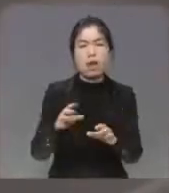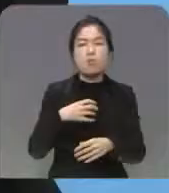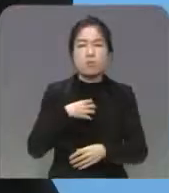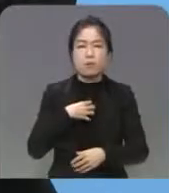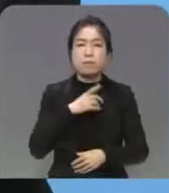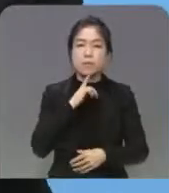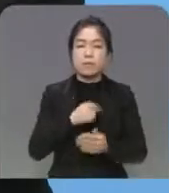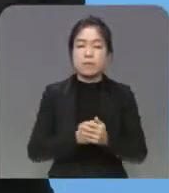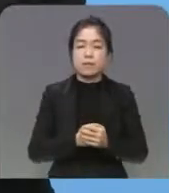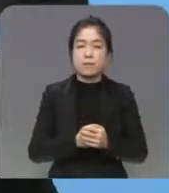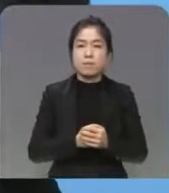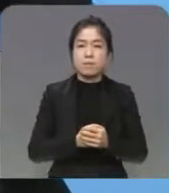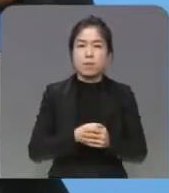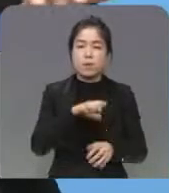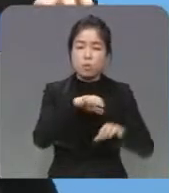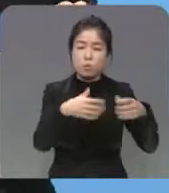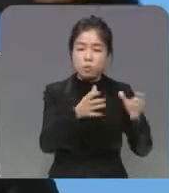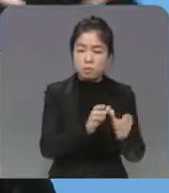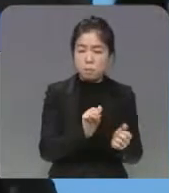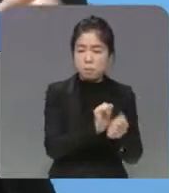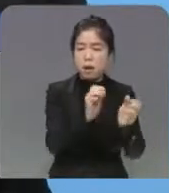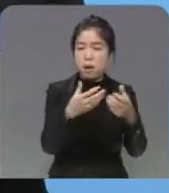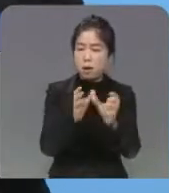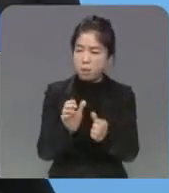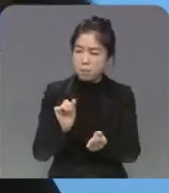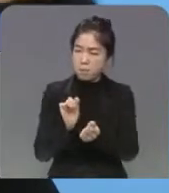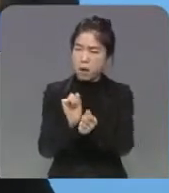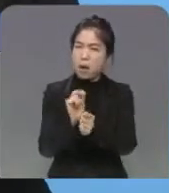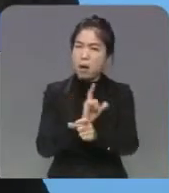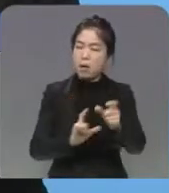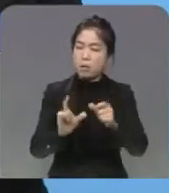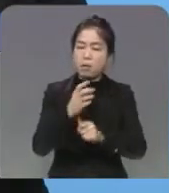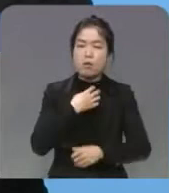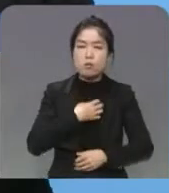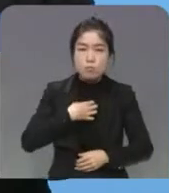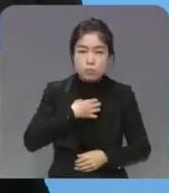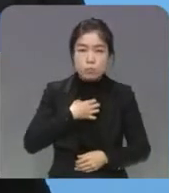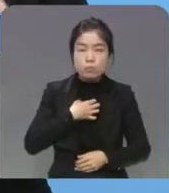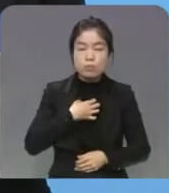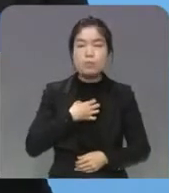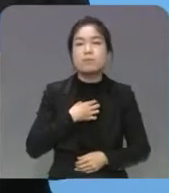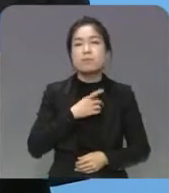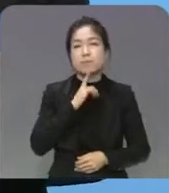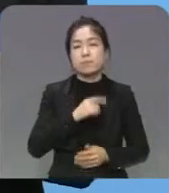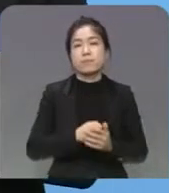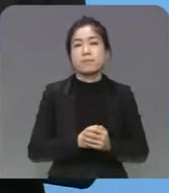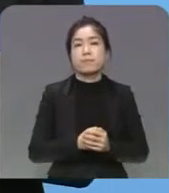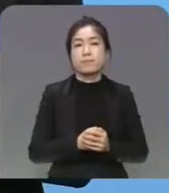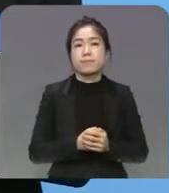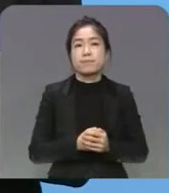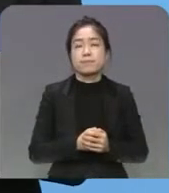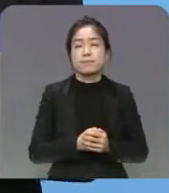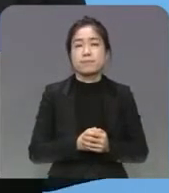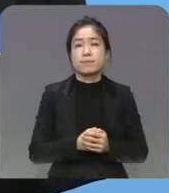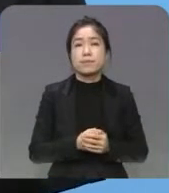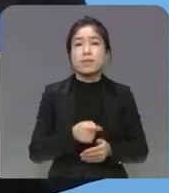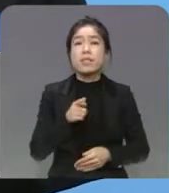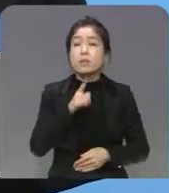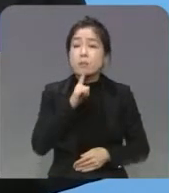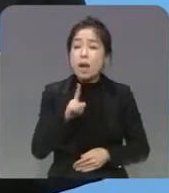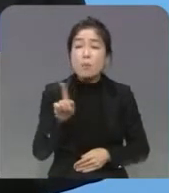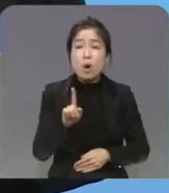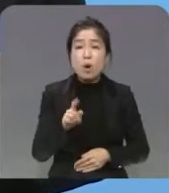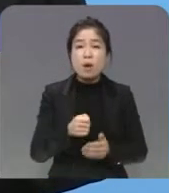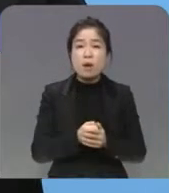겁니다. 곳곳에서 산발적으로 발생하는 것이 훨씬 더 불안감을 더 주고 있습니다. 그